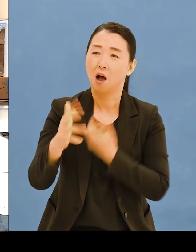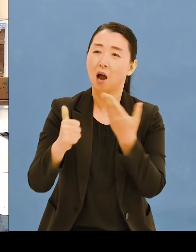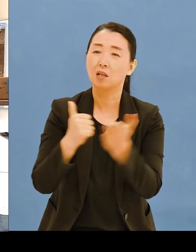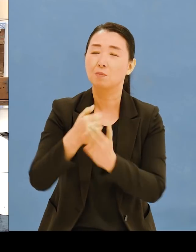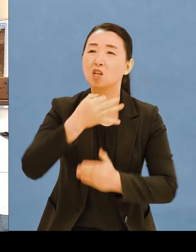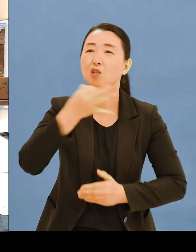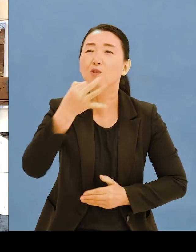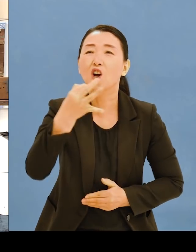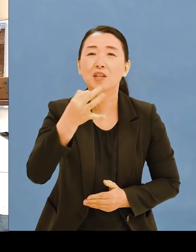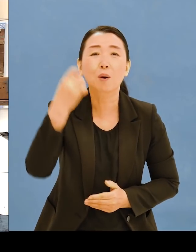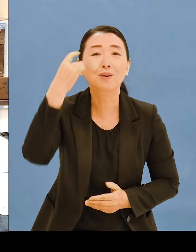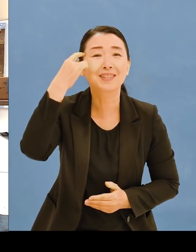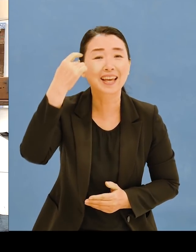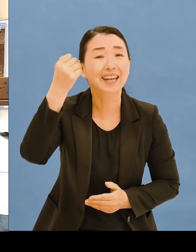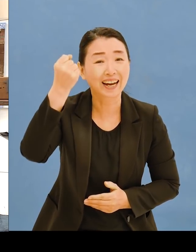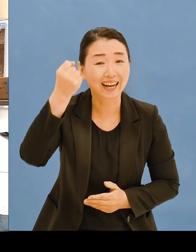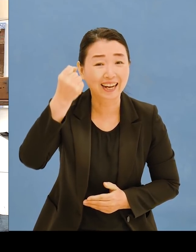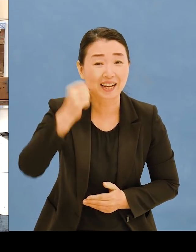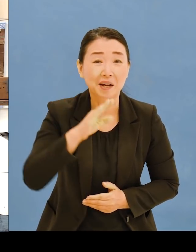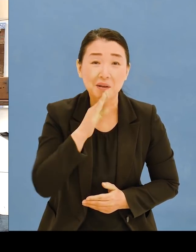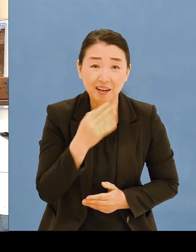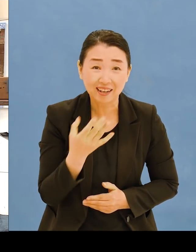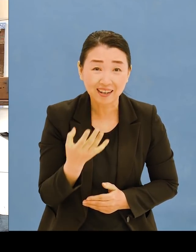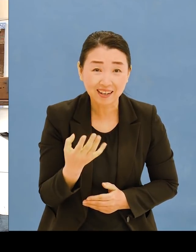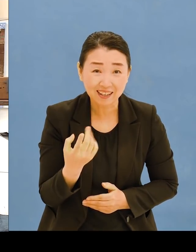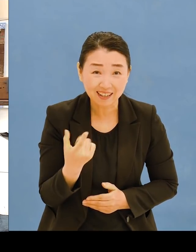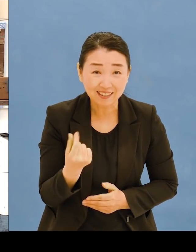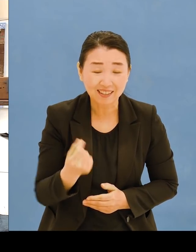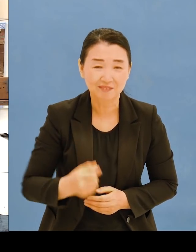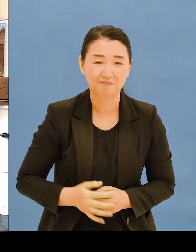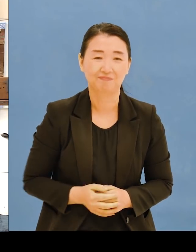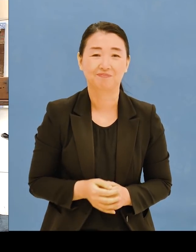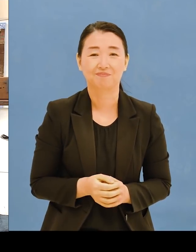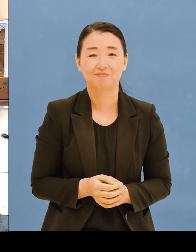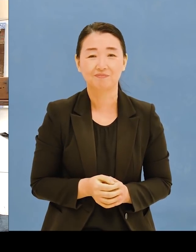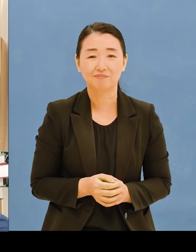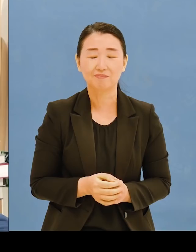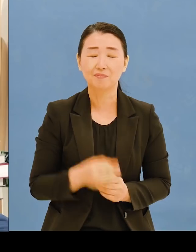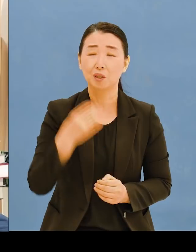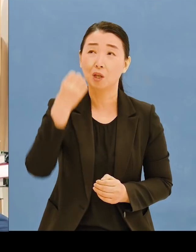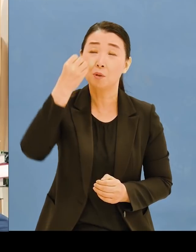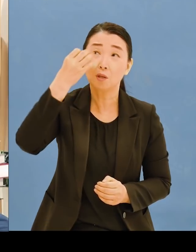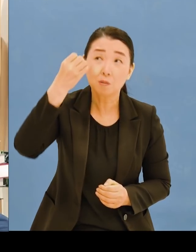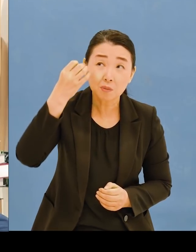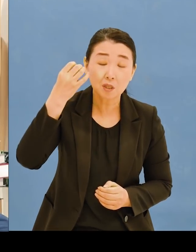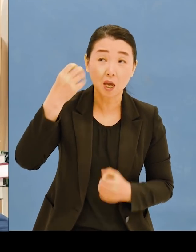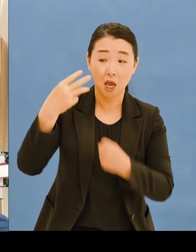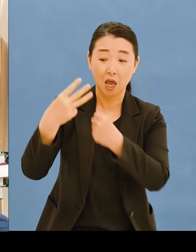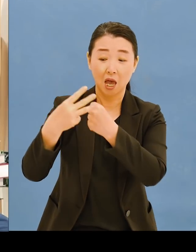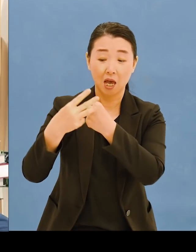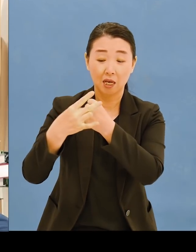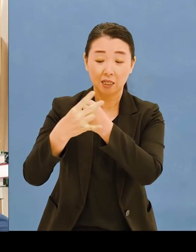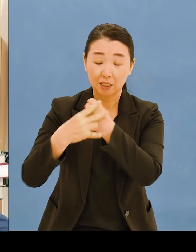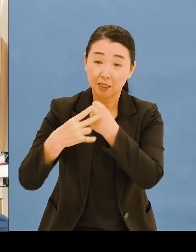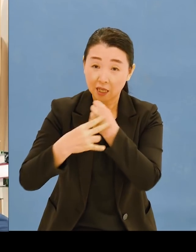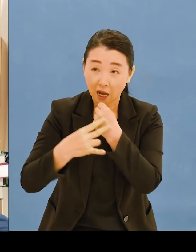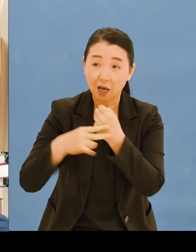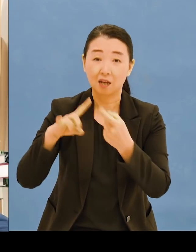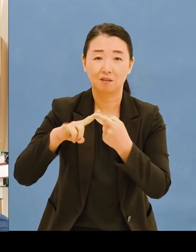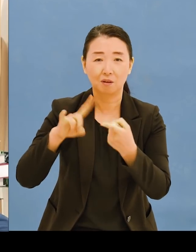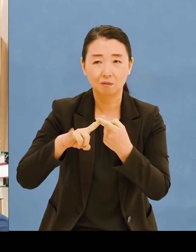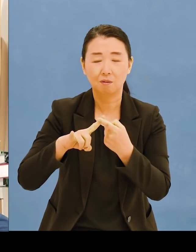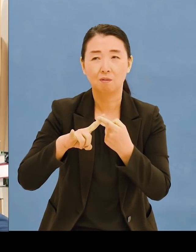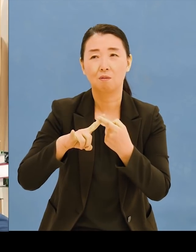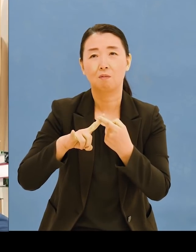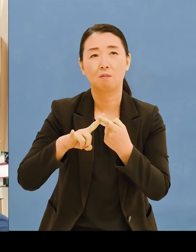이 보이스라고만 생각을 하는 경향이 없지 않아 있거든요. 그렇죠, 그렇죠. 네, 그래서 어떤 신비적이거나 이제 네. 은사적인 그런 부분들에 대해서